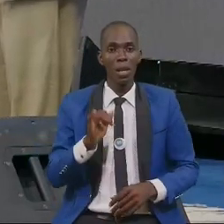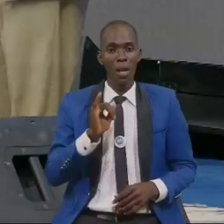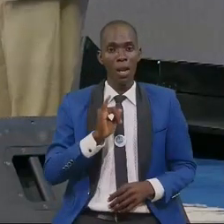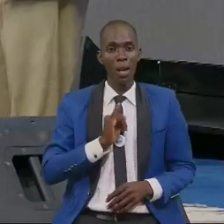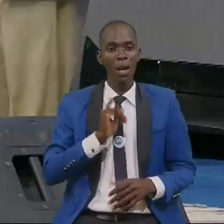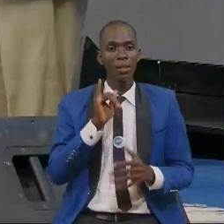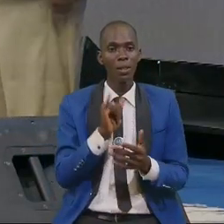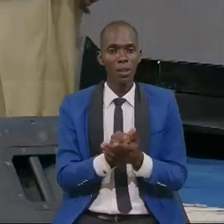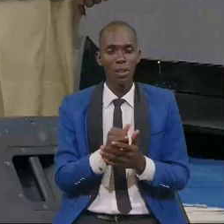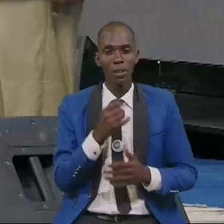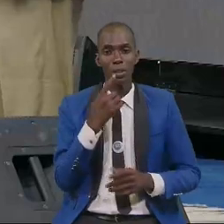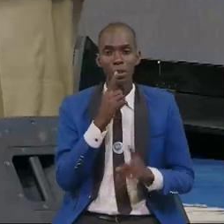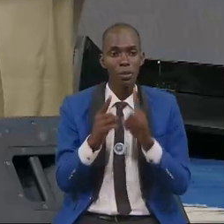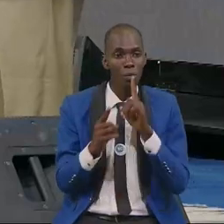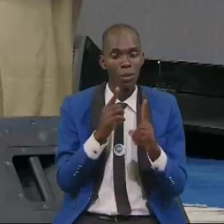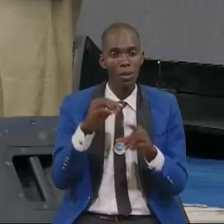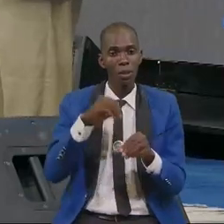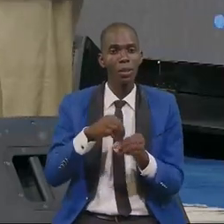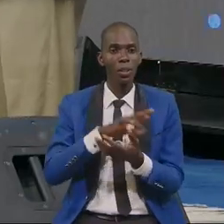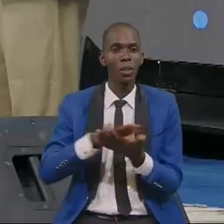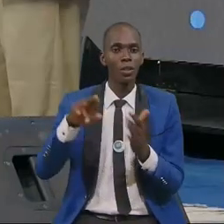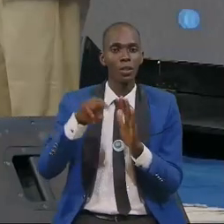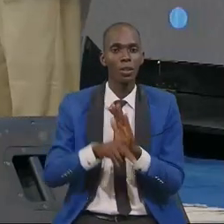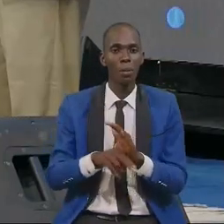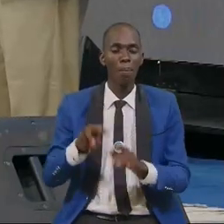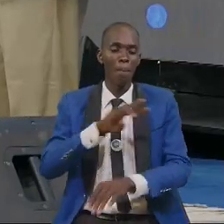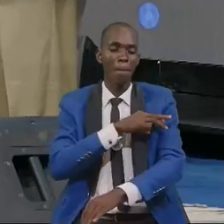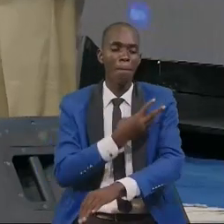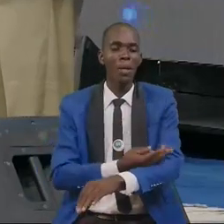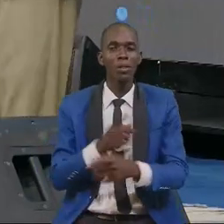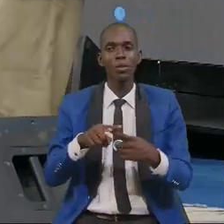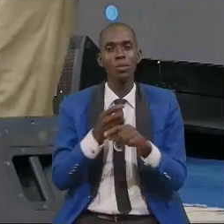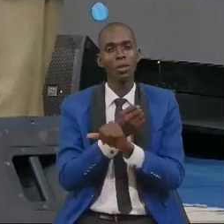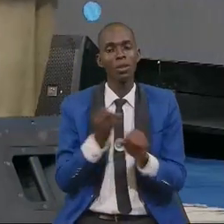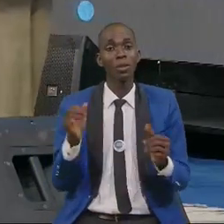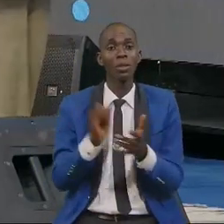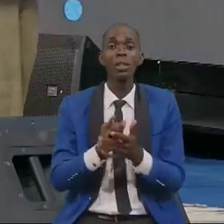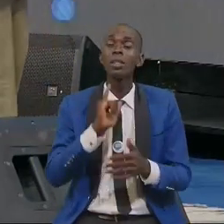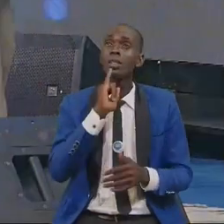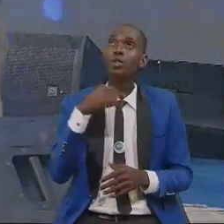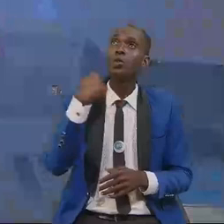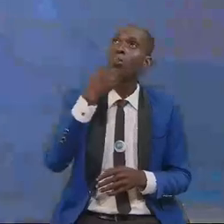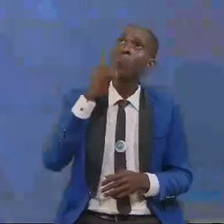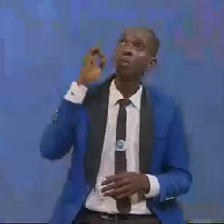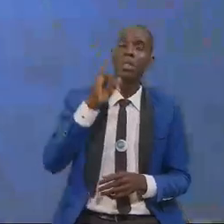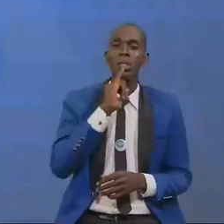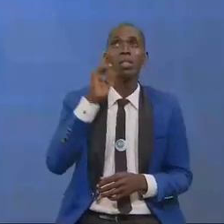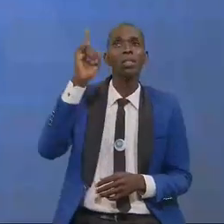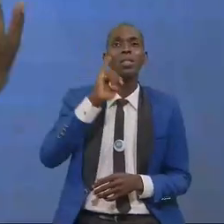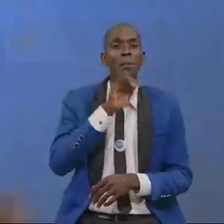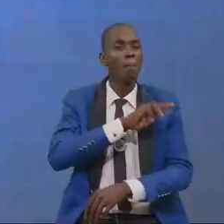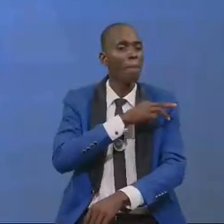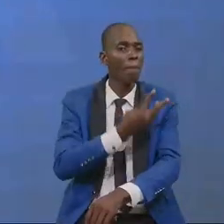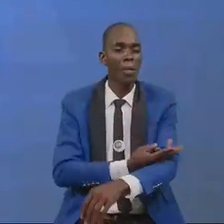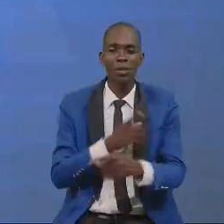c'est moi qui ai promis le salut qui est le pouvoir de délivrer ça c'est clair il est puissant pour sauver